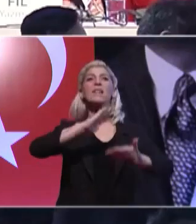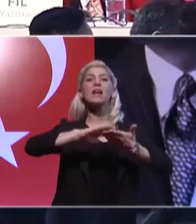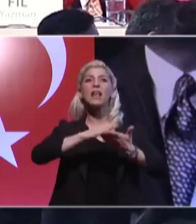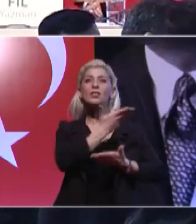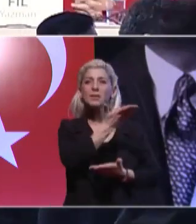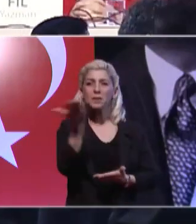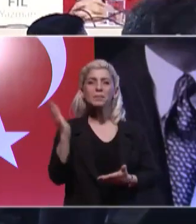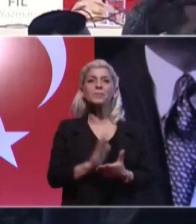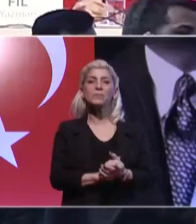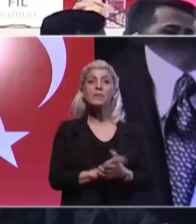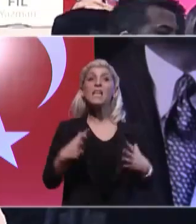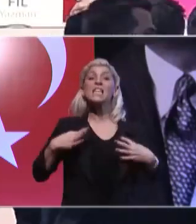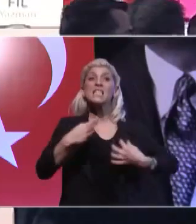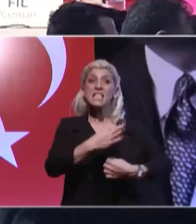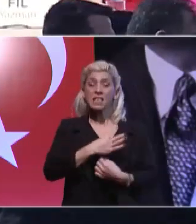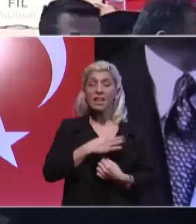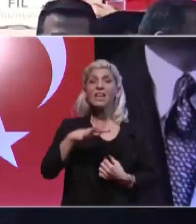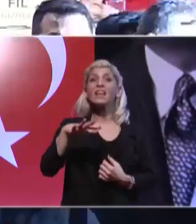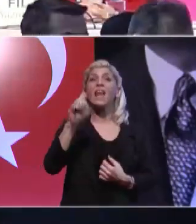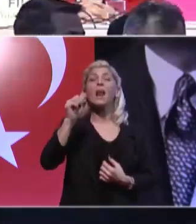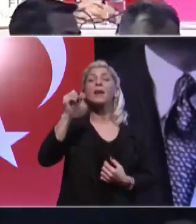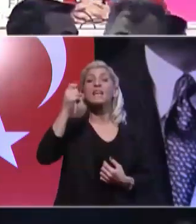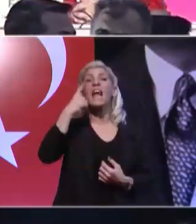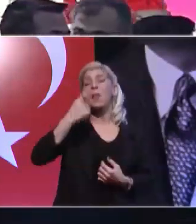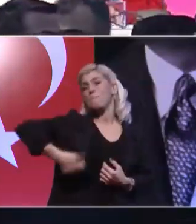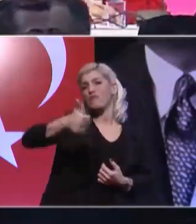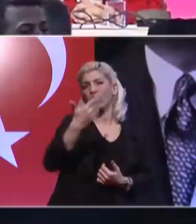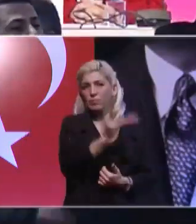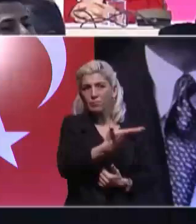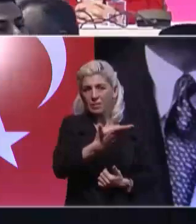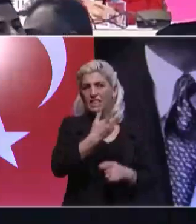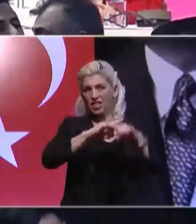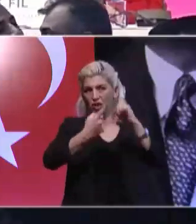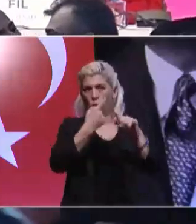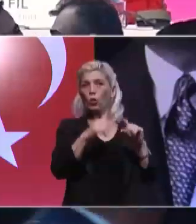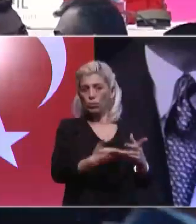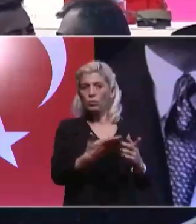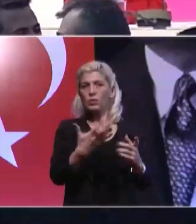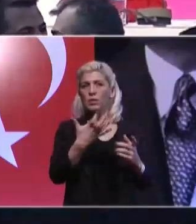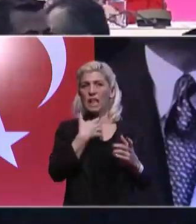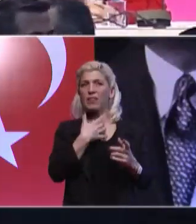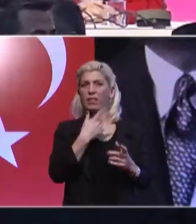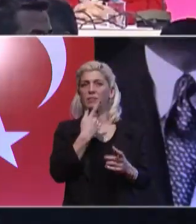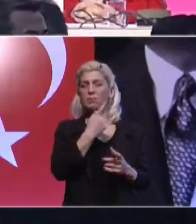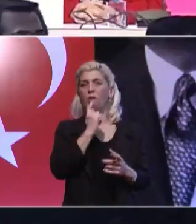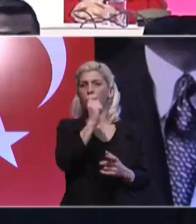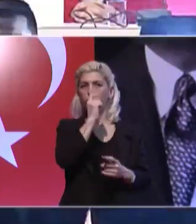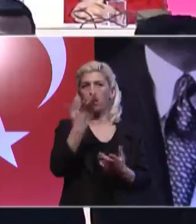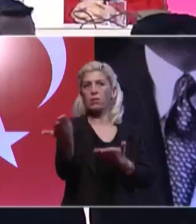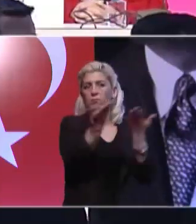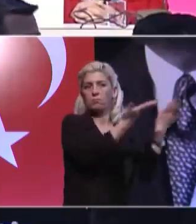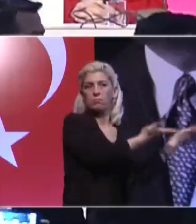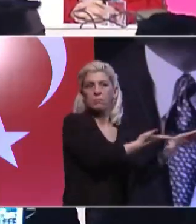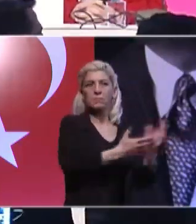Şimdi Sayın Genel Başkanımız Kemal Kılıçdaroğlu konuşmasını yapacaktır. Kendisini kürsüye